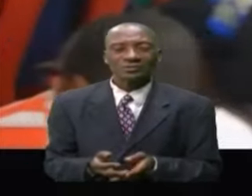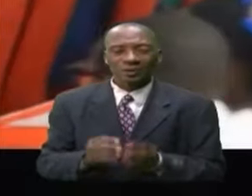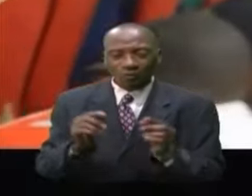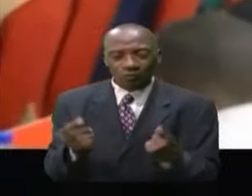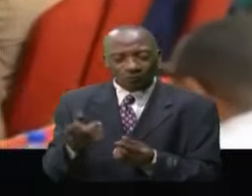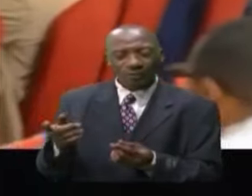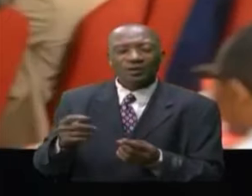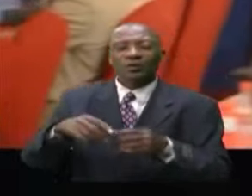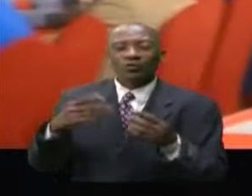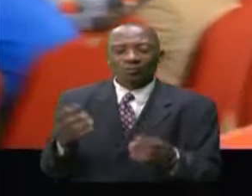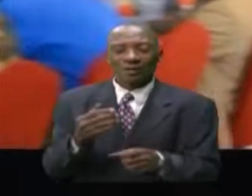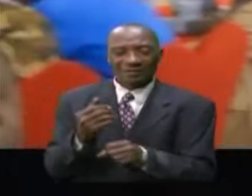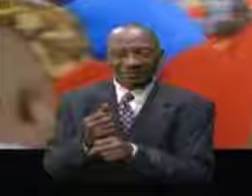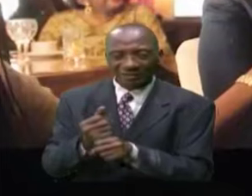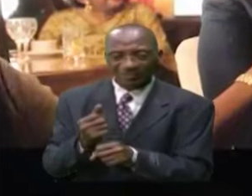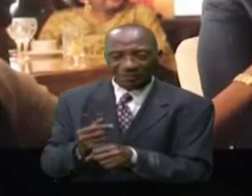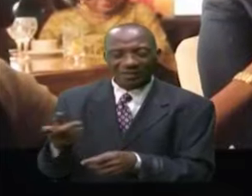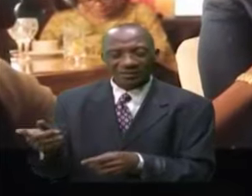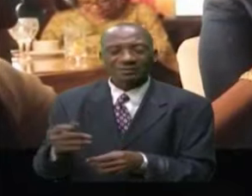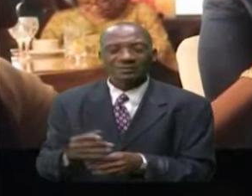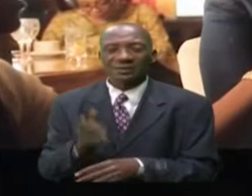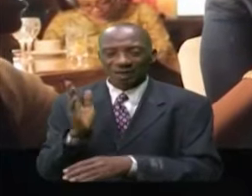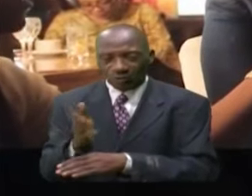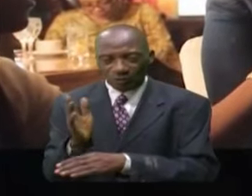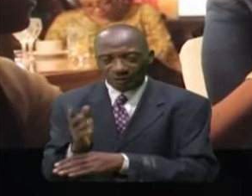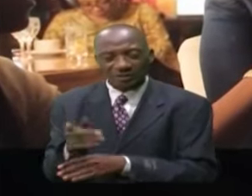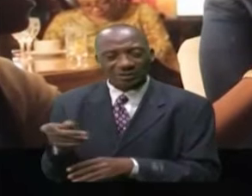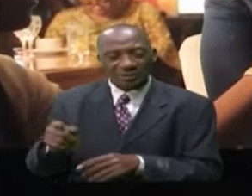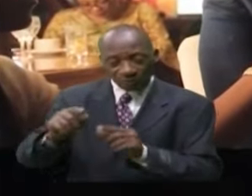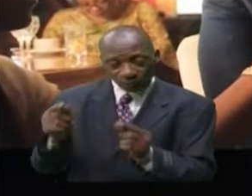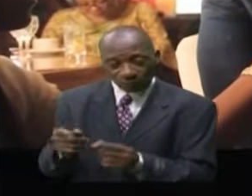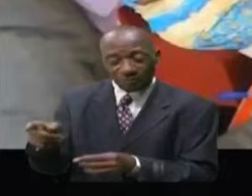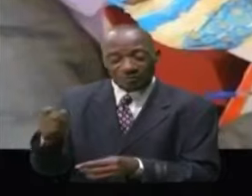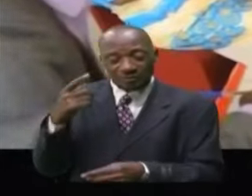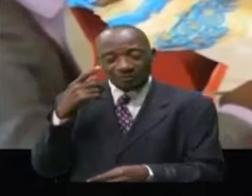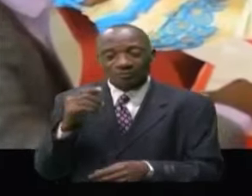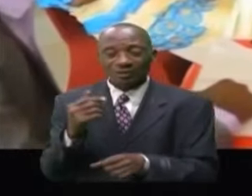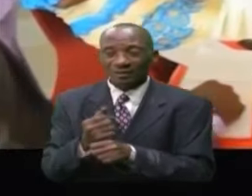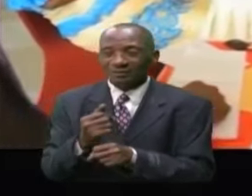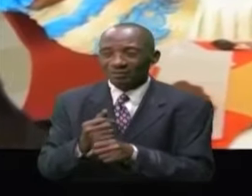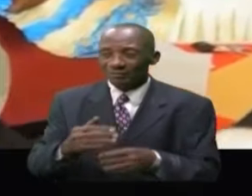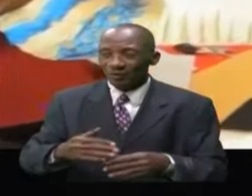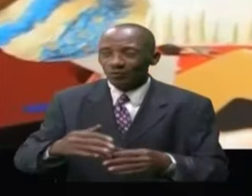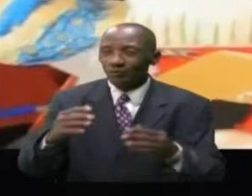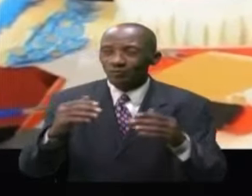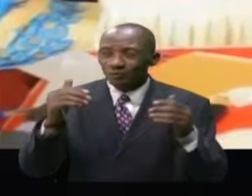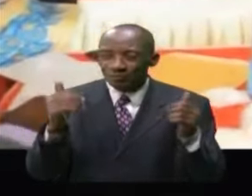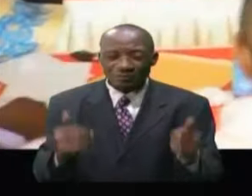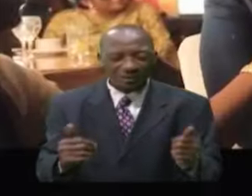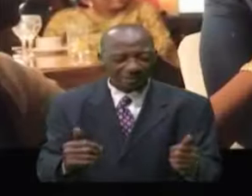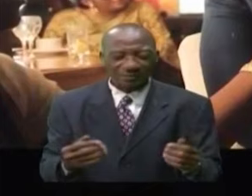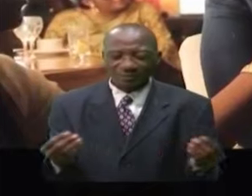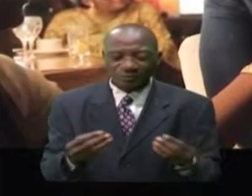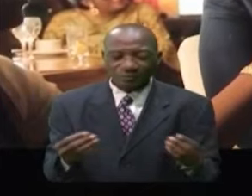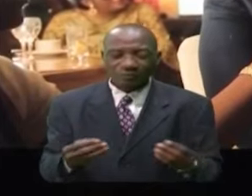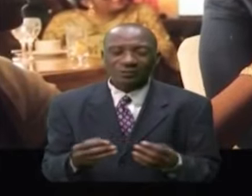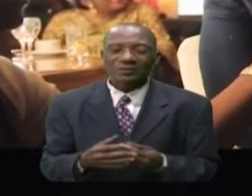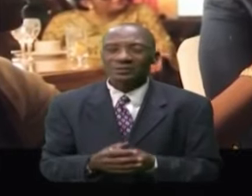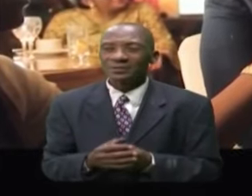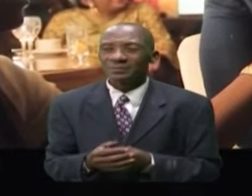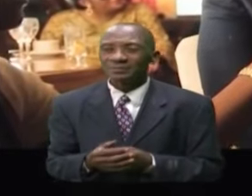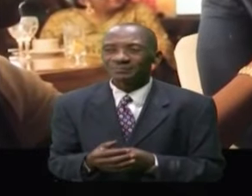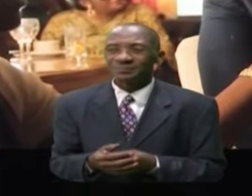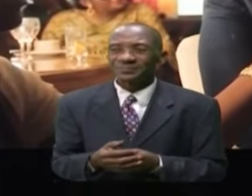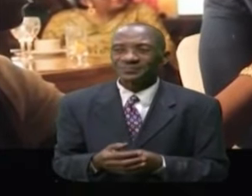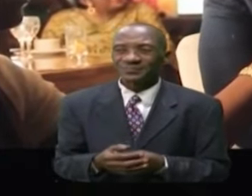Brigitte Marchand et Stéphane Grichois, deux autres artisans de la paix, saluent cette initiative. Je milite beaucoup pour la